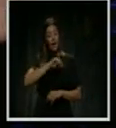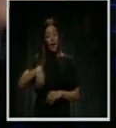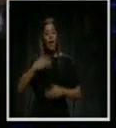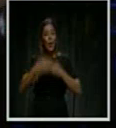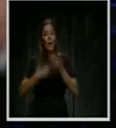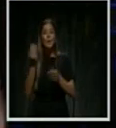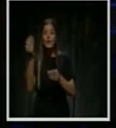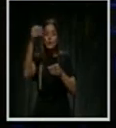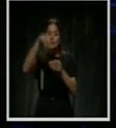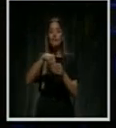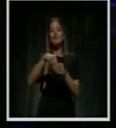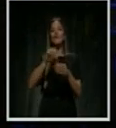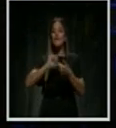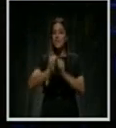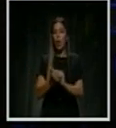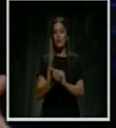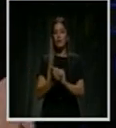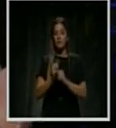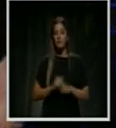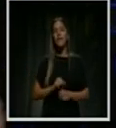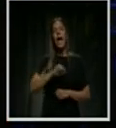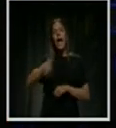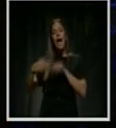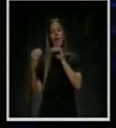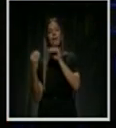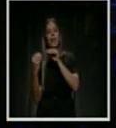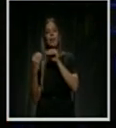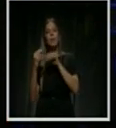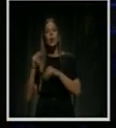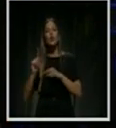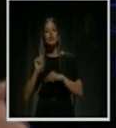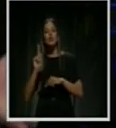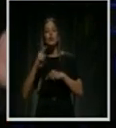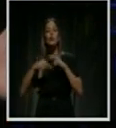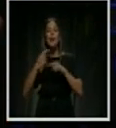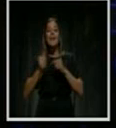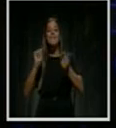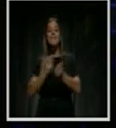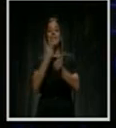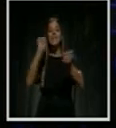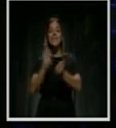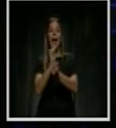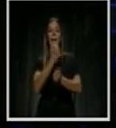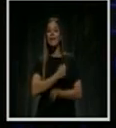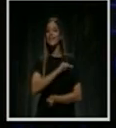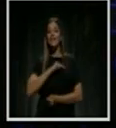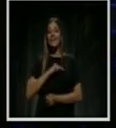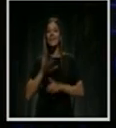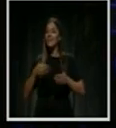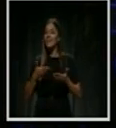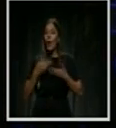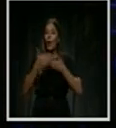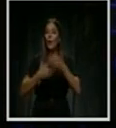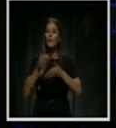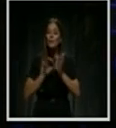fl-isports. Id-diskussjoni l-oħra li kellna fit-Town Hall event fejn iddiskutejna il-festa Maltija, kif ħankomplu nsaħħu it-tradizzjonijiet